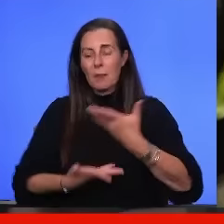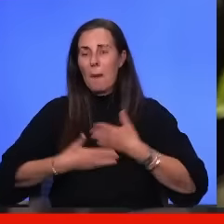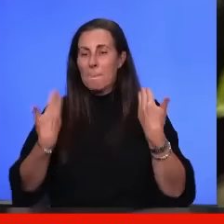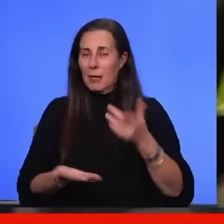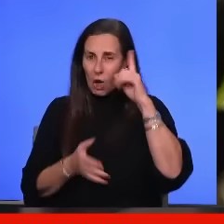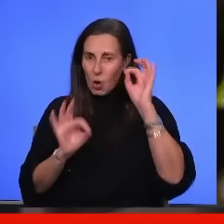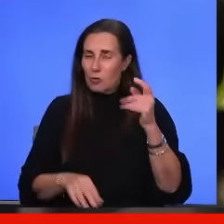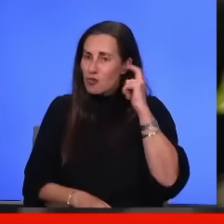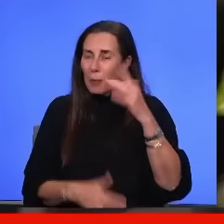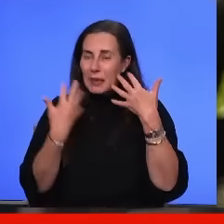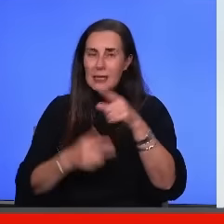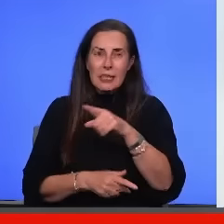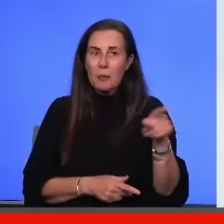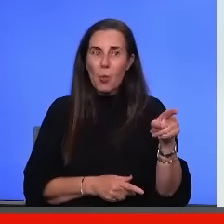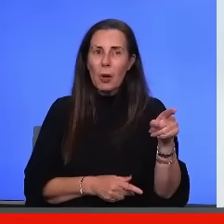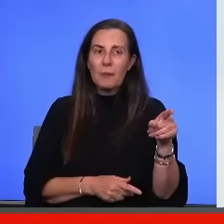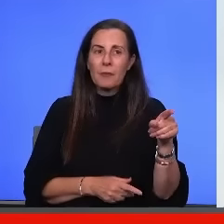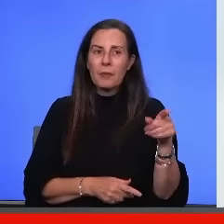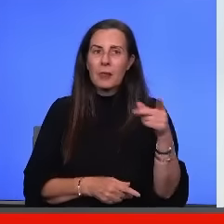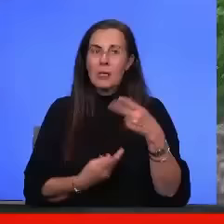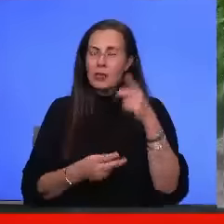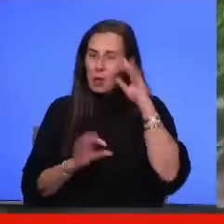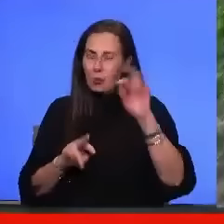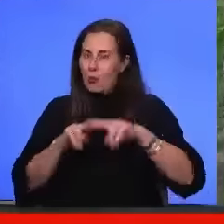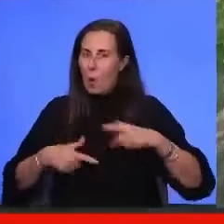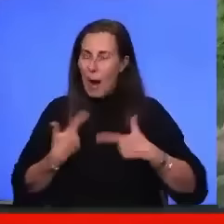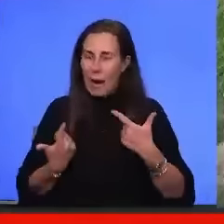הגיוני, אתה שומע את הסיפורים שלהם, זה לא הגיוני שהם פה.